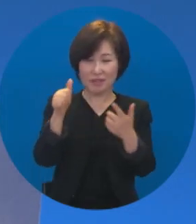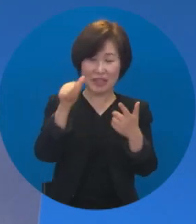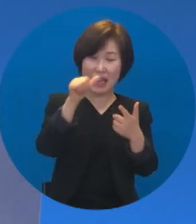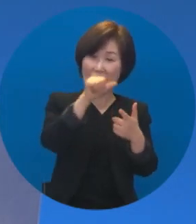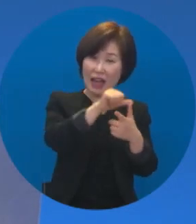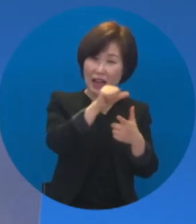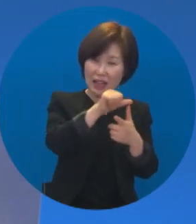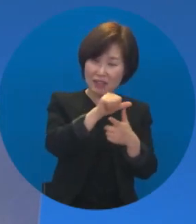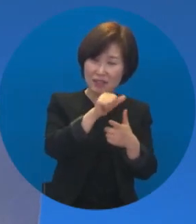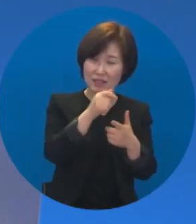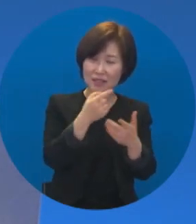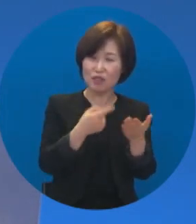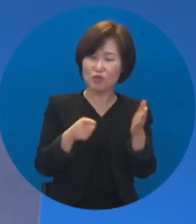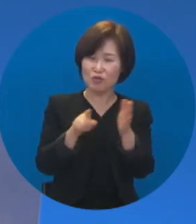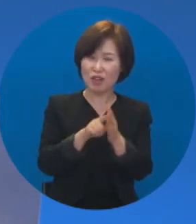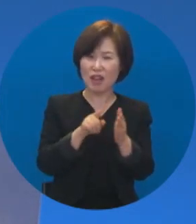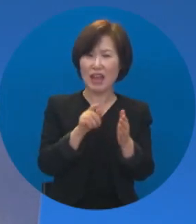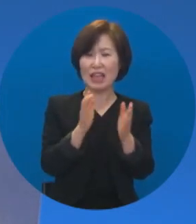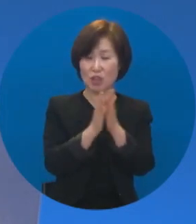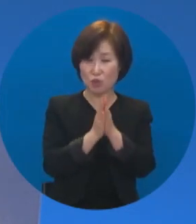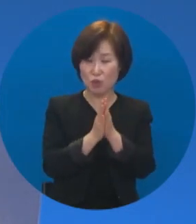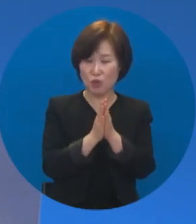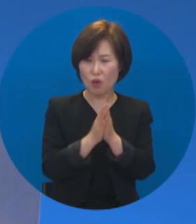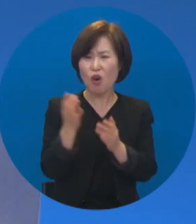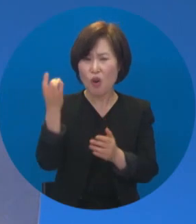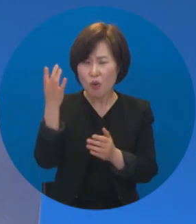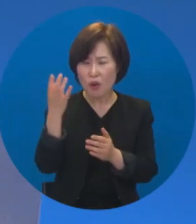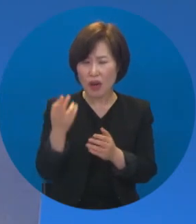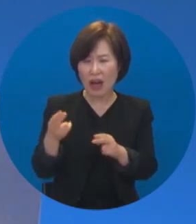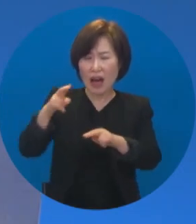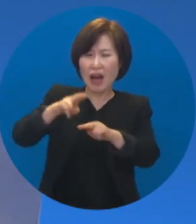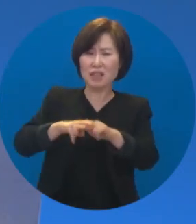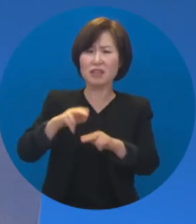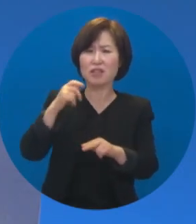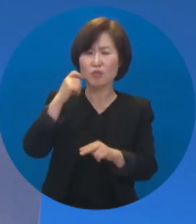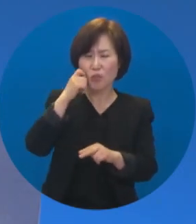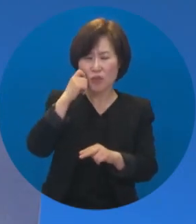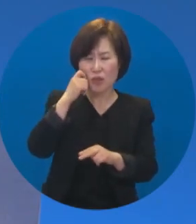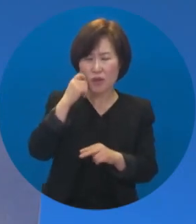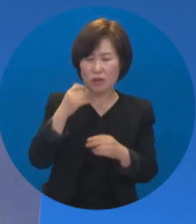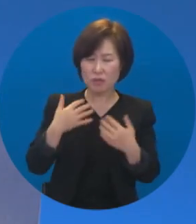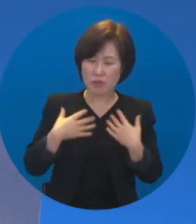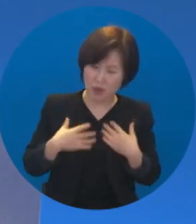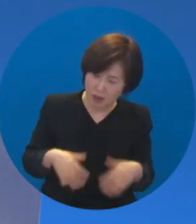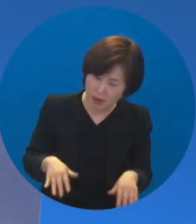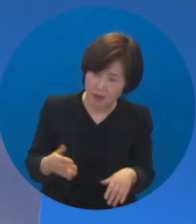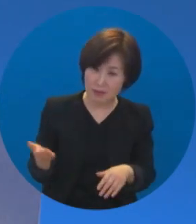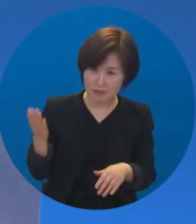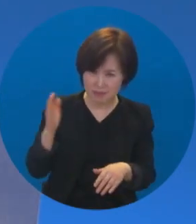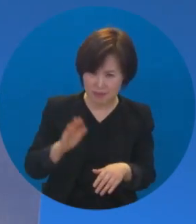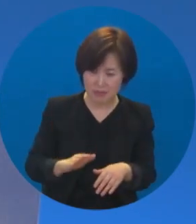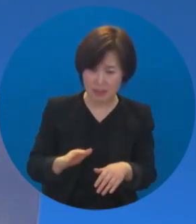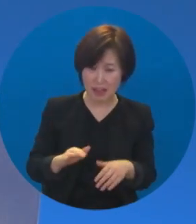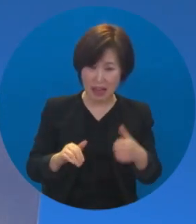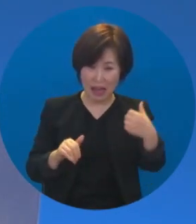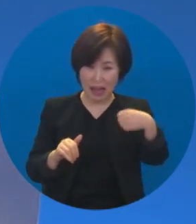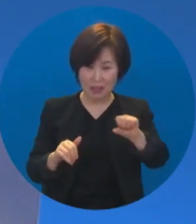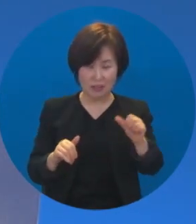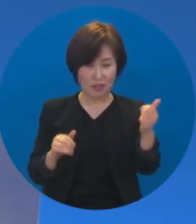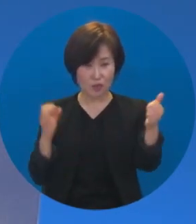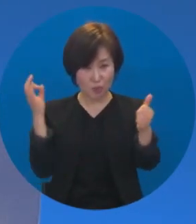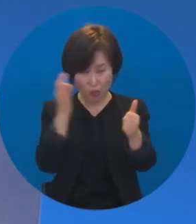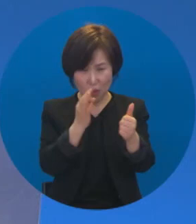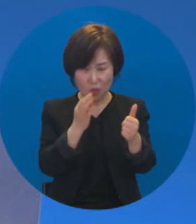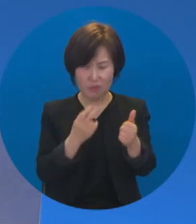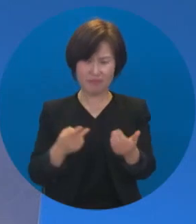없고 원래는 일어설 기력도 없는 사람이었는데 벌떡 허리를 꼿꼿이 세우고 아이들의 머리 위에 손을 대고 기도해